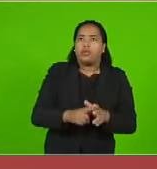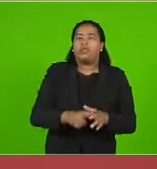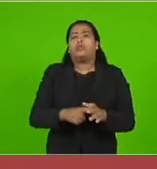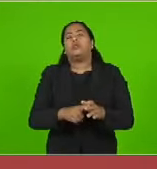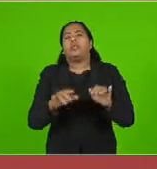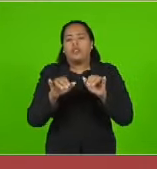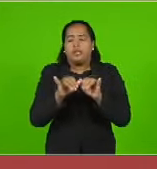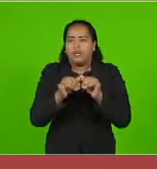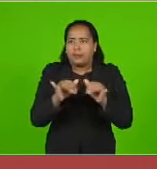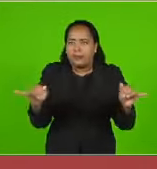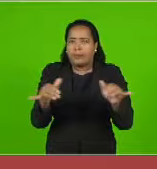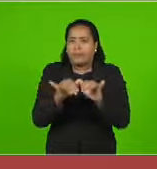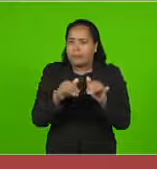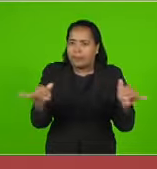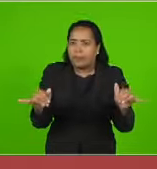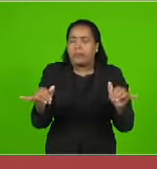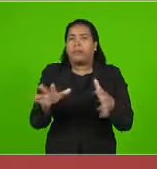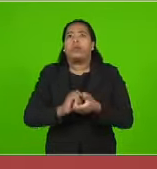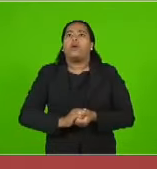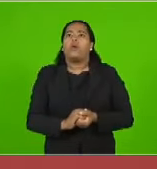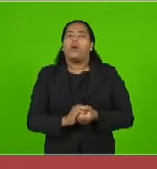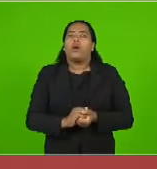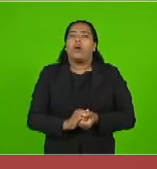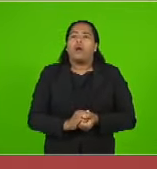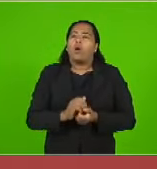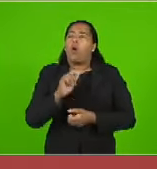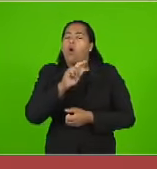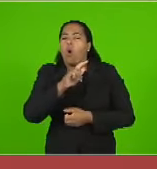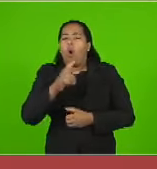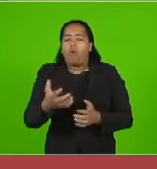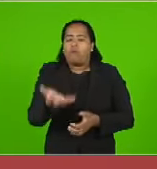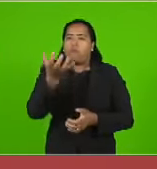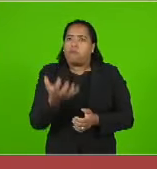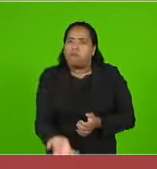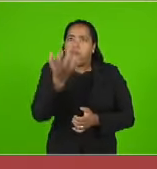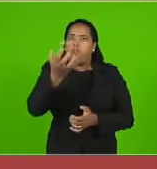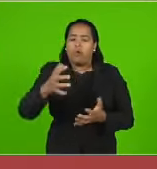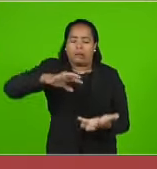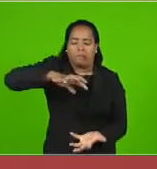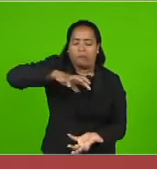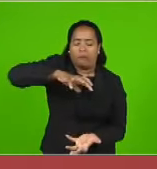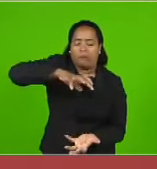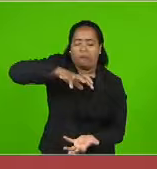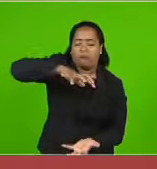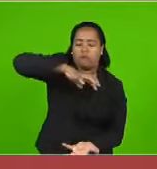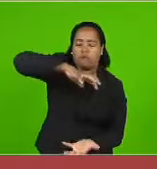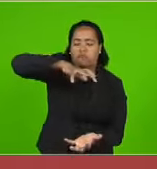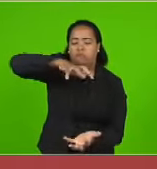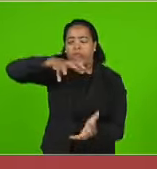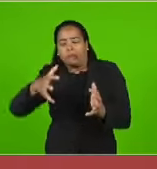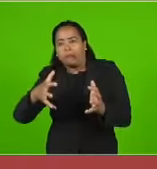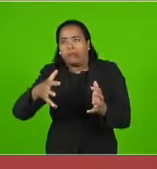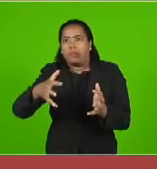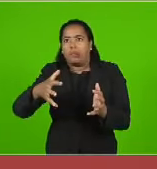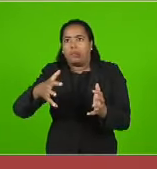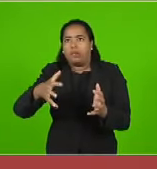нашу планету. Мы видим гравитационные проблемы, которые происходят от изменения климатических,